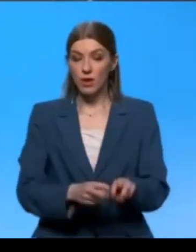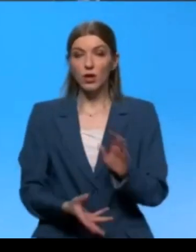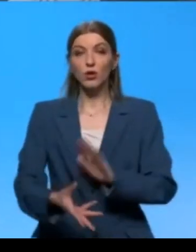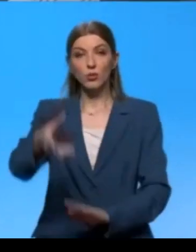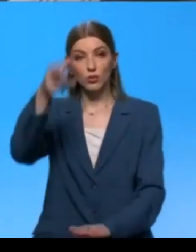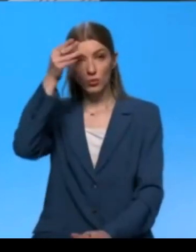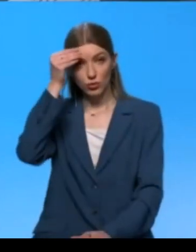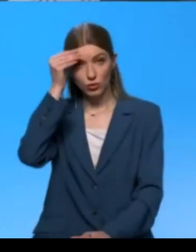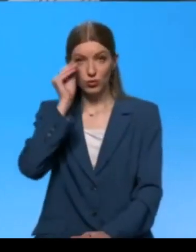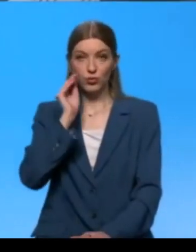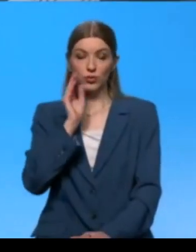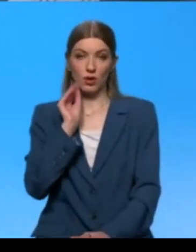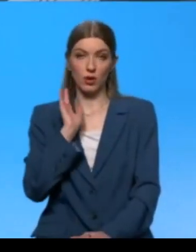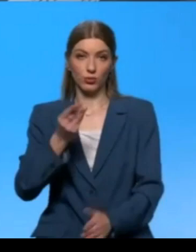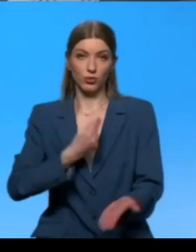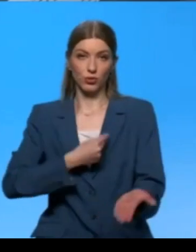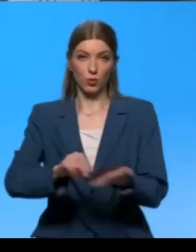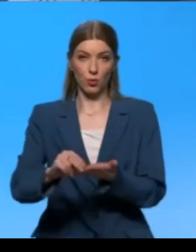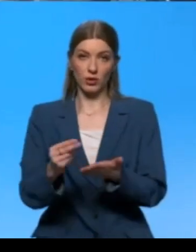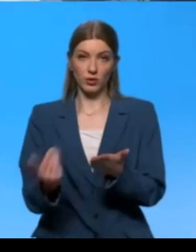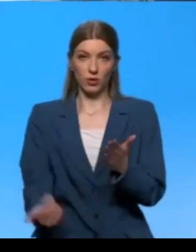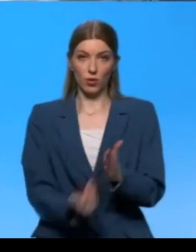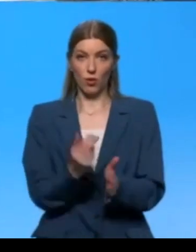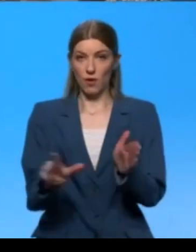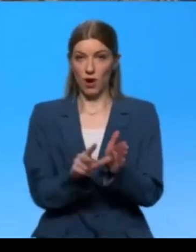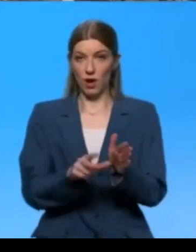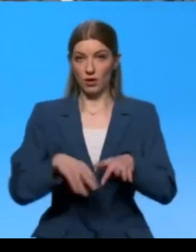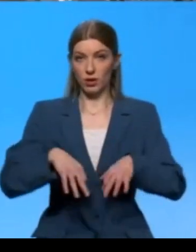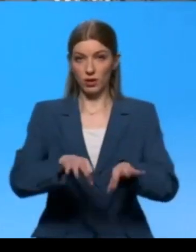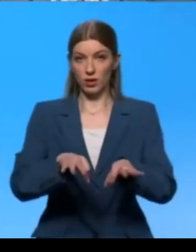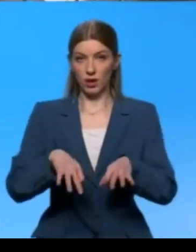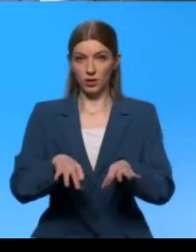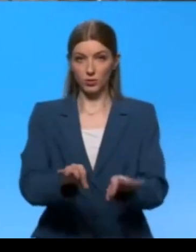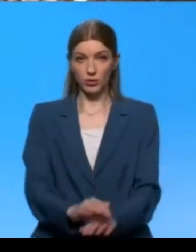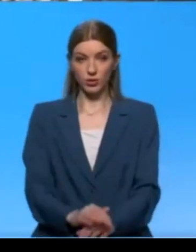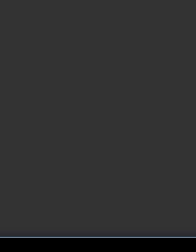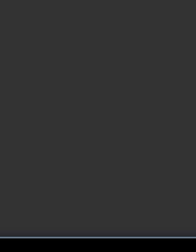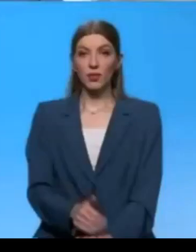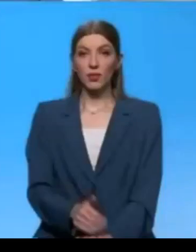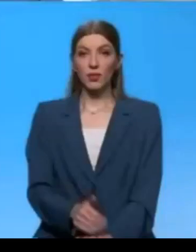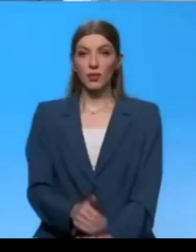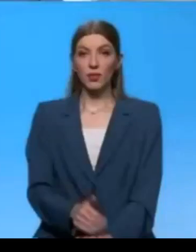закупки электротранспорта Марина Рябцева Михаил солин Чебоксары